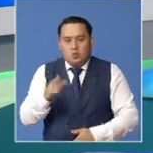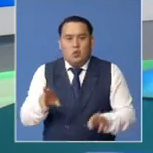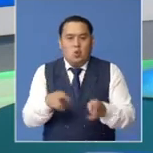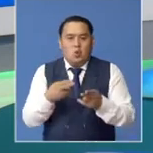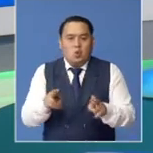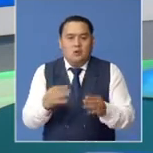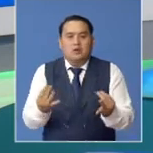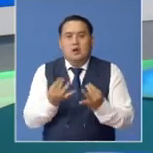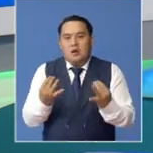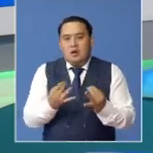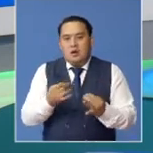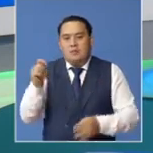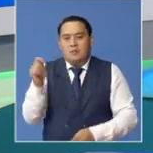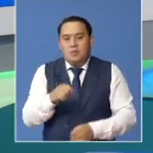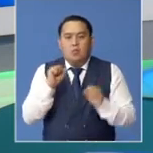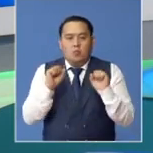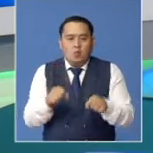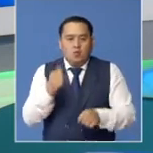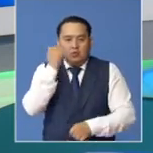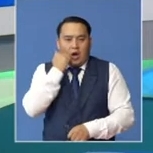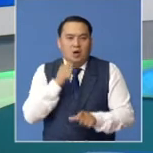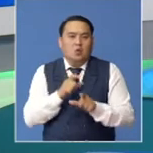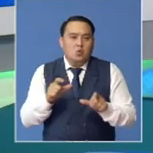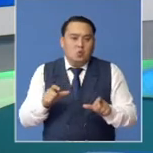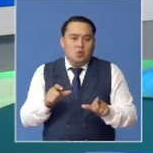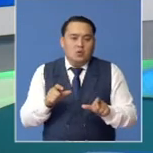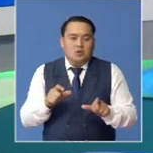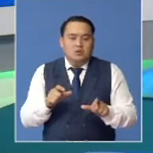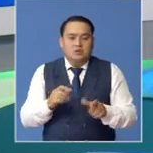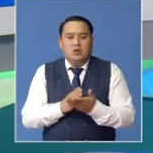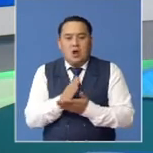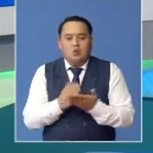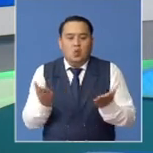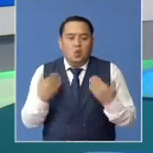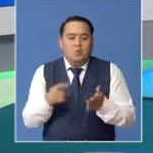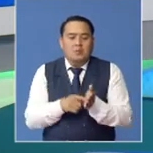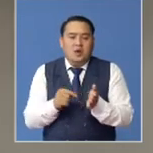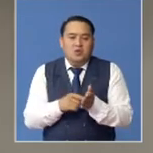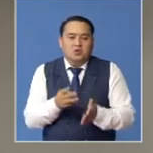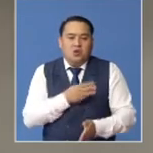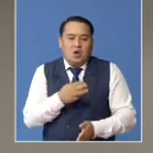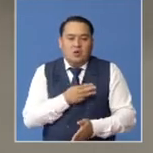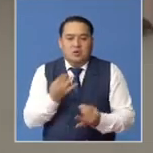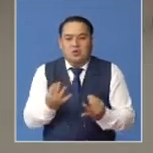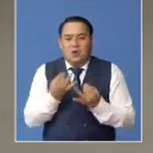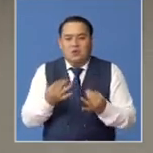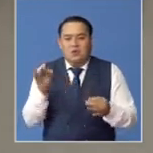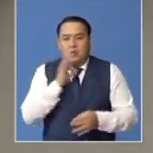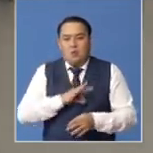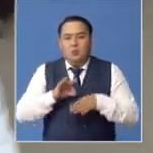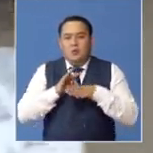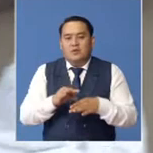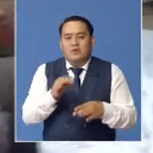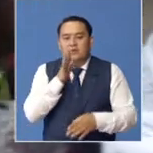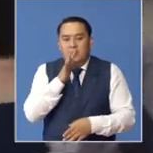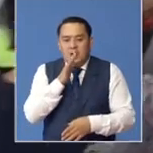по интересам. Их посетителями могут быть пожилые люди, находящиеся на заслуженном отдыхе и желающие интересно и с пользой проводить